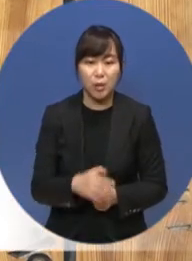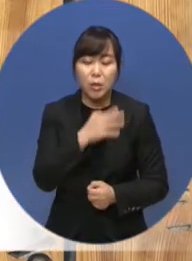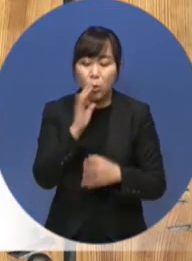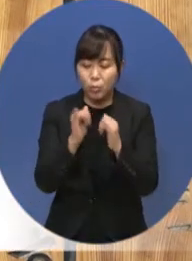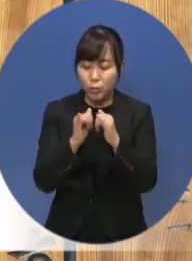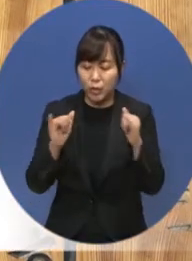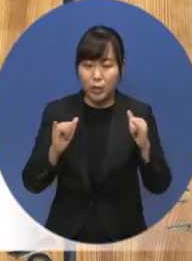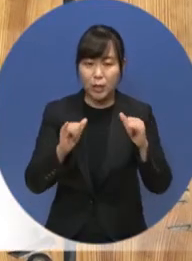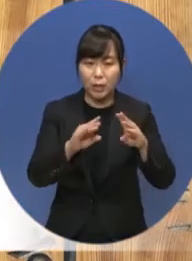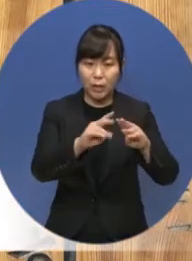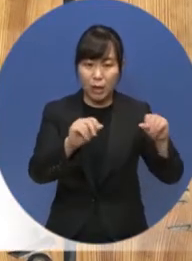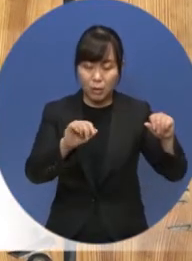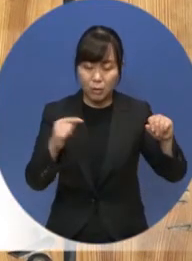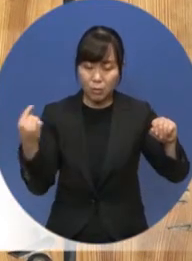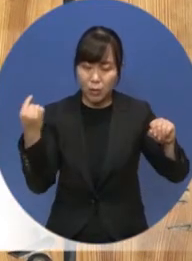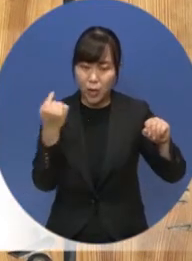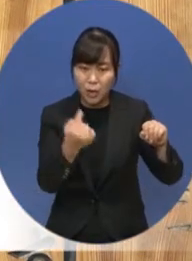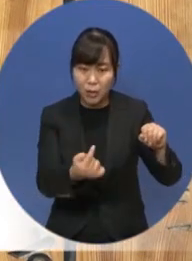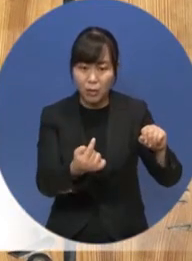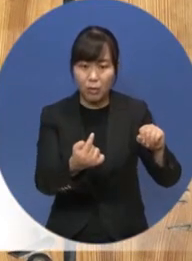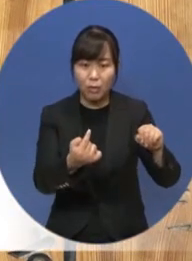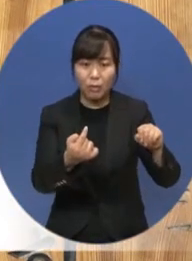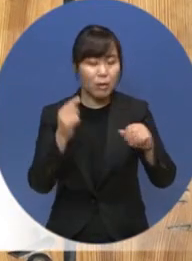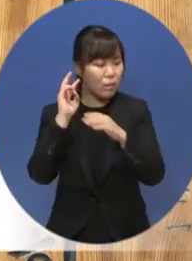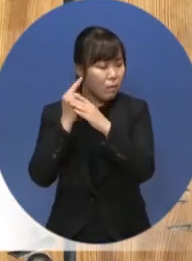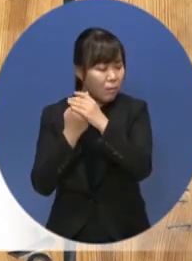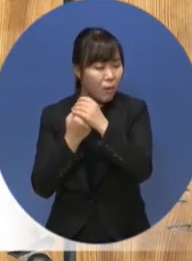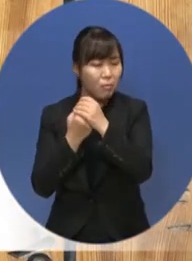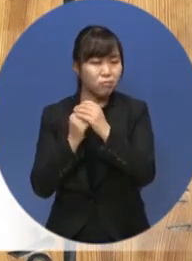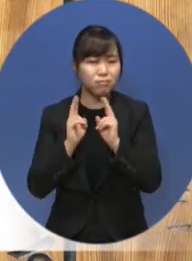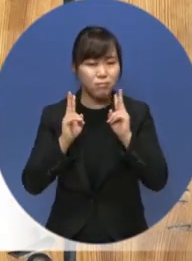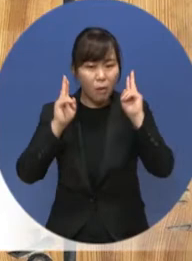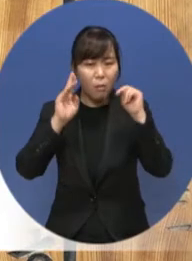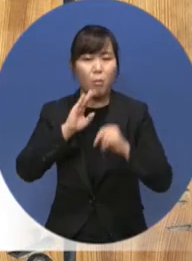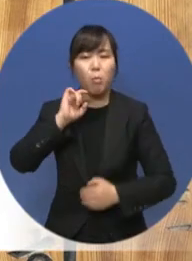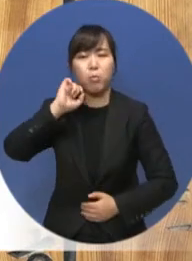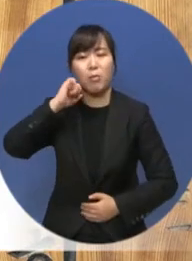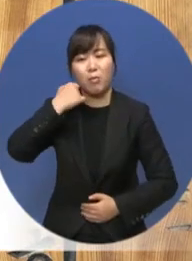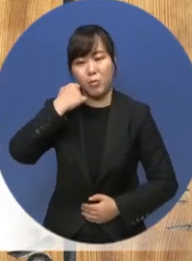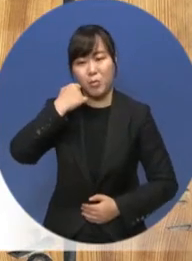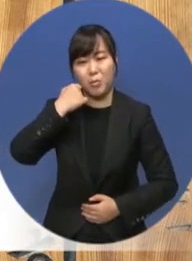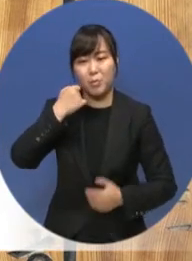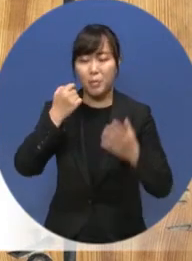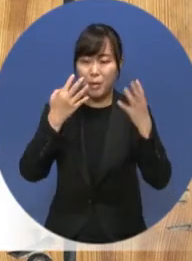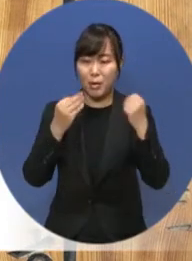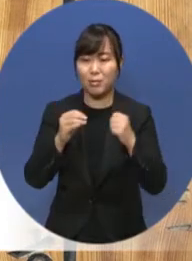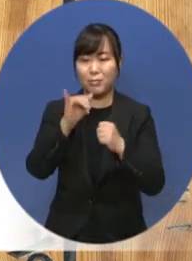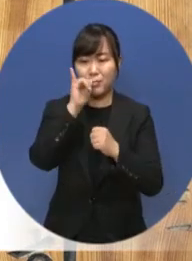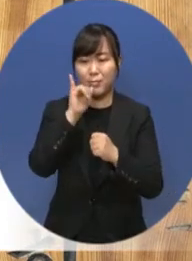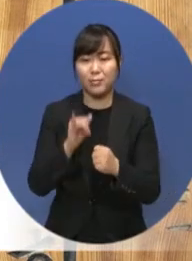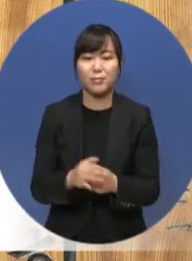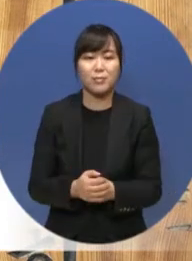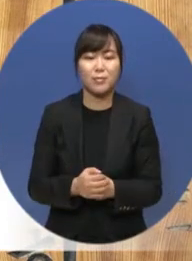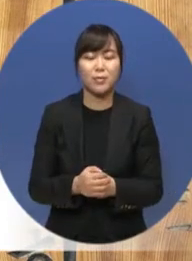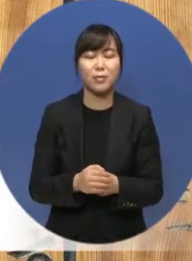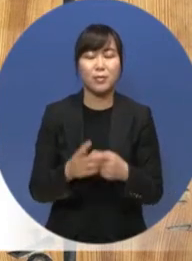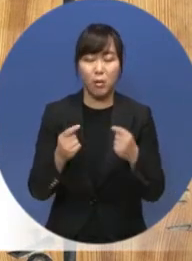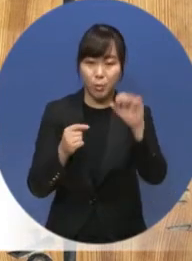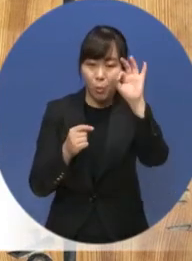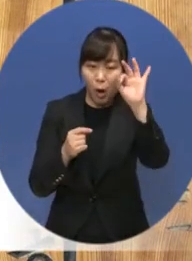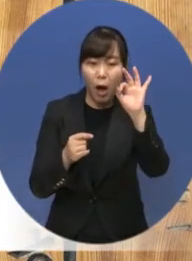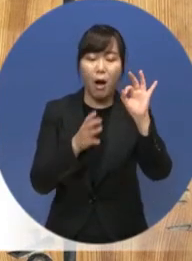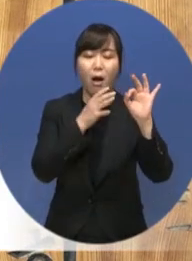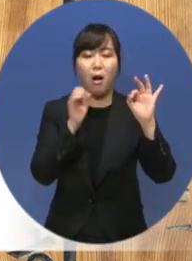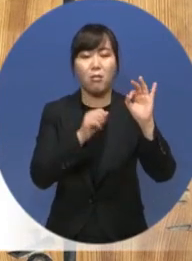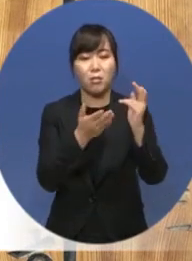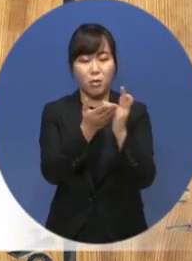노인분들이 육지로 나와서 참 임의용 하기가 참 어려운 부분이 많이 있어가지고 그런 걸 보고서